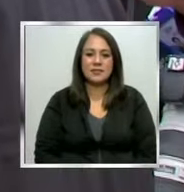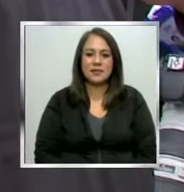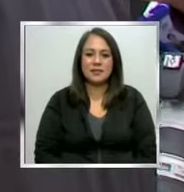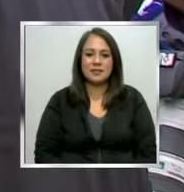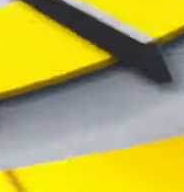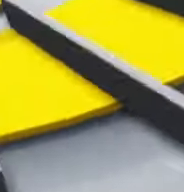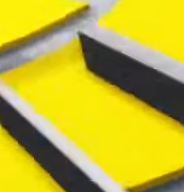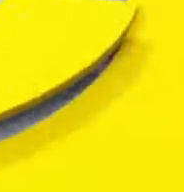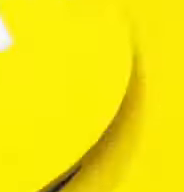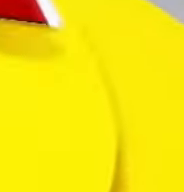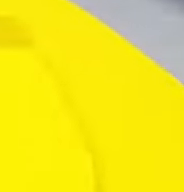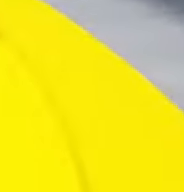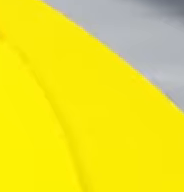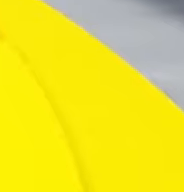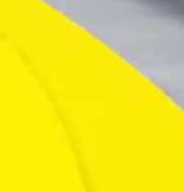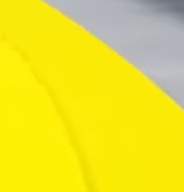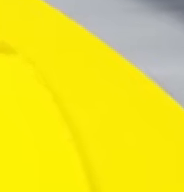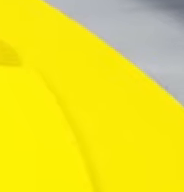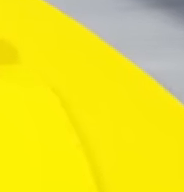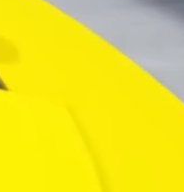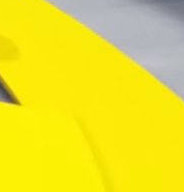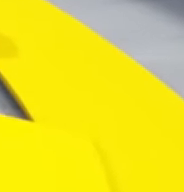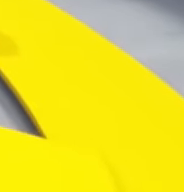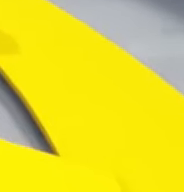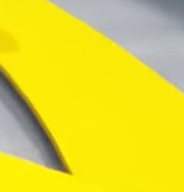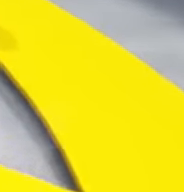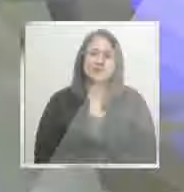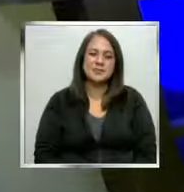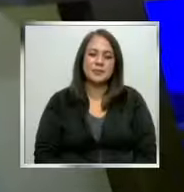Horas. Chika in a minute!